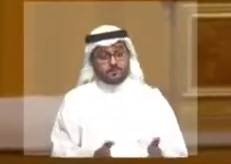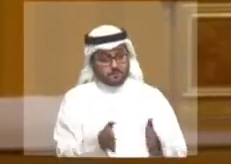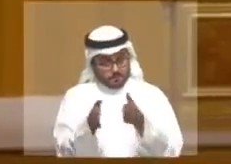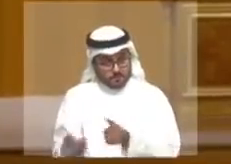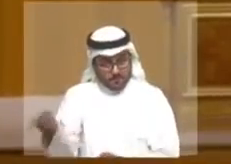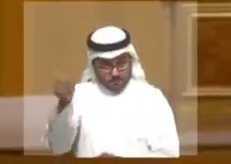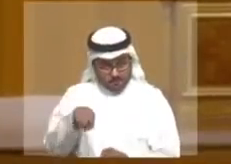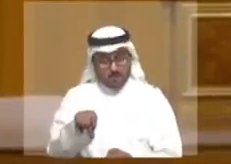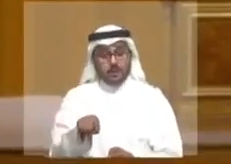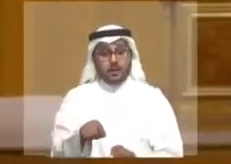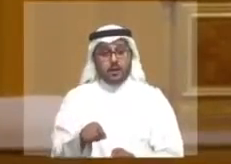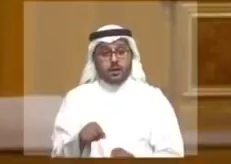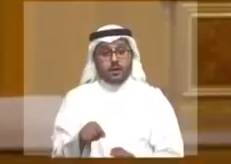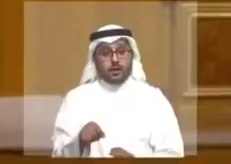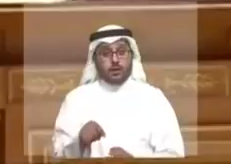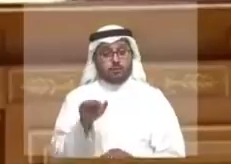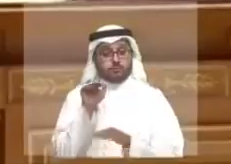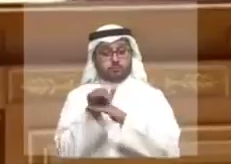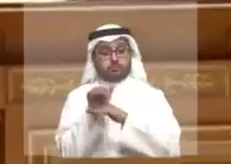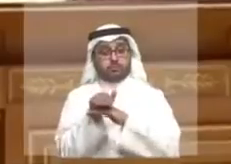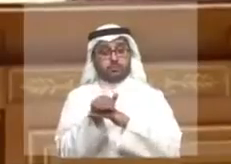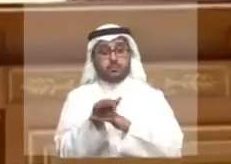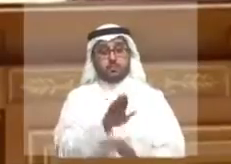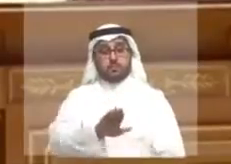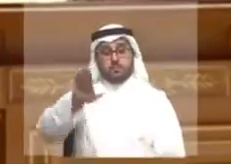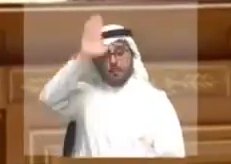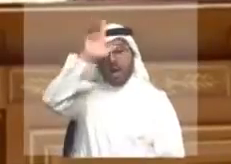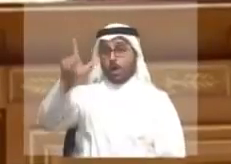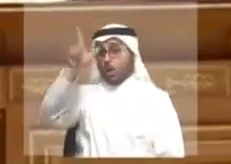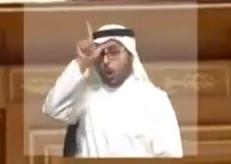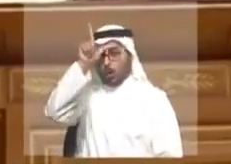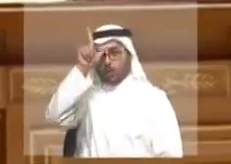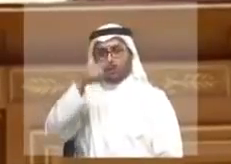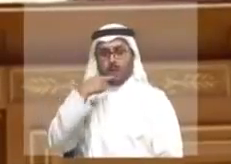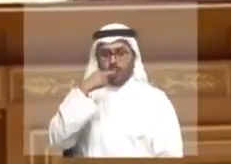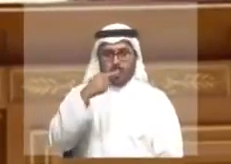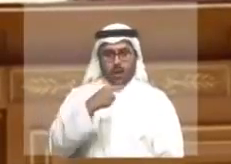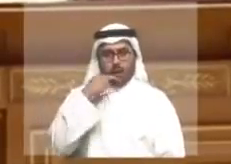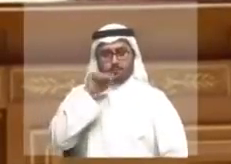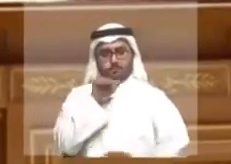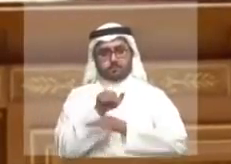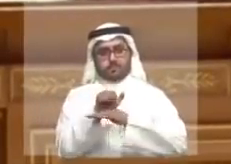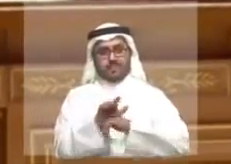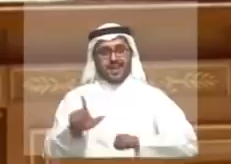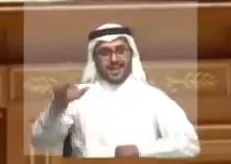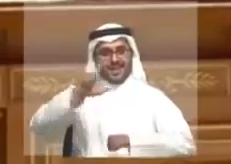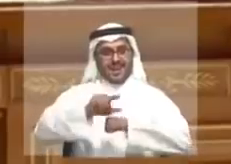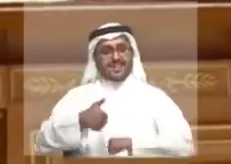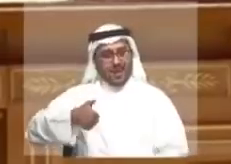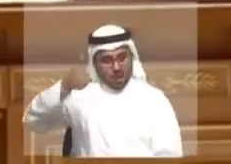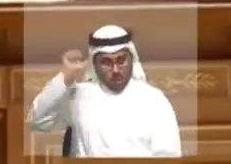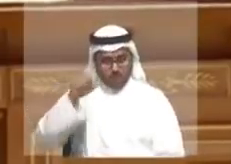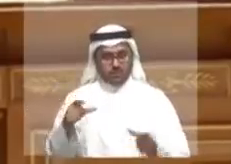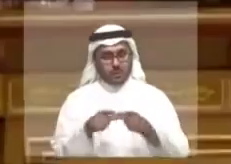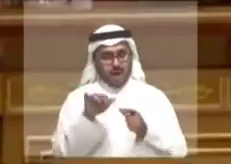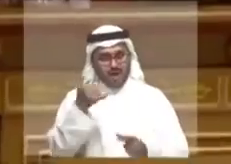ثم ألقى جلالة الملك عبد الله الثاني بن الحسين ملك المملكة الأردنية الهاشمية رئيس القمة العربية السابقة